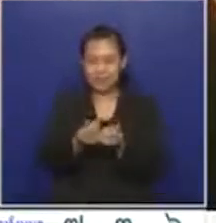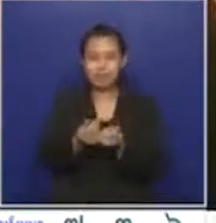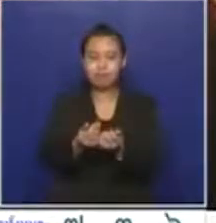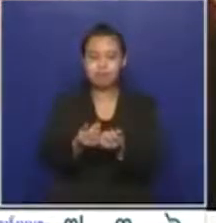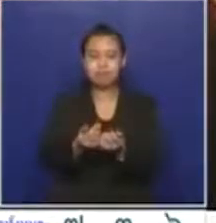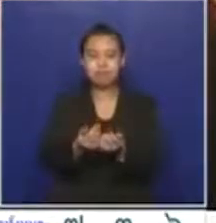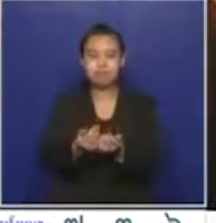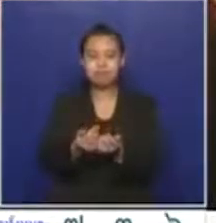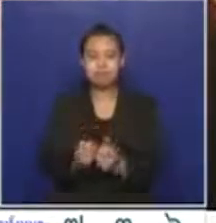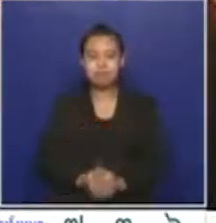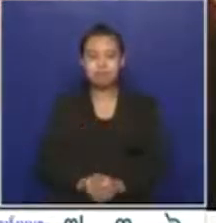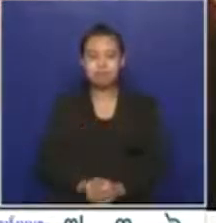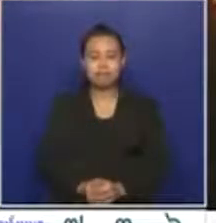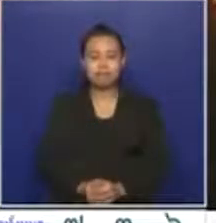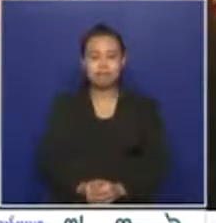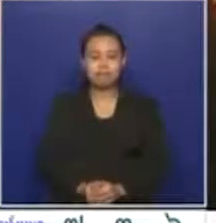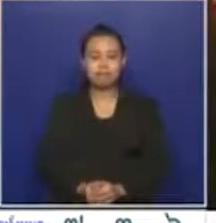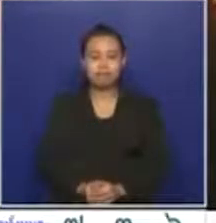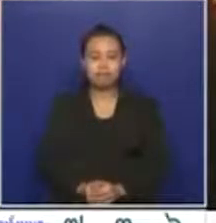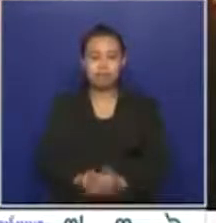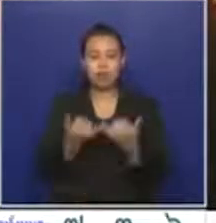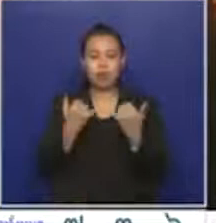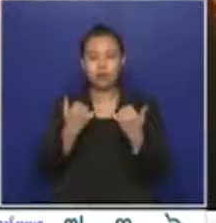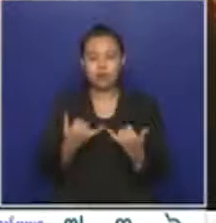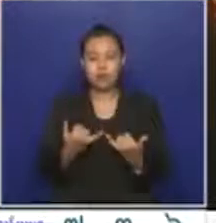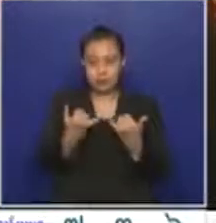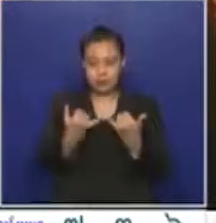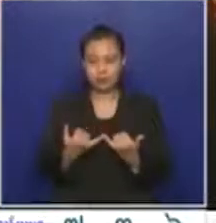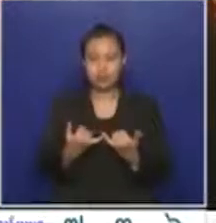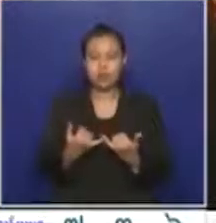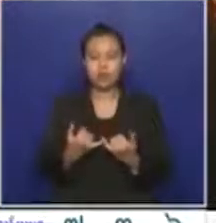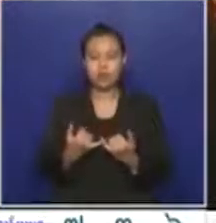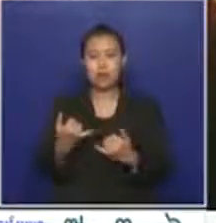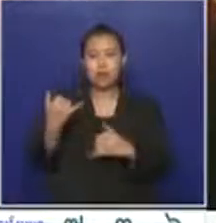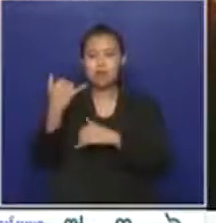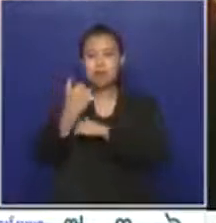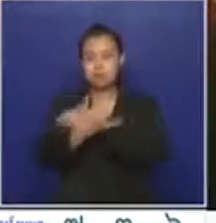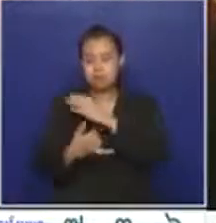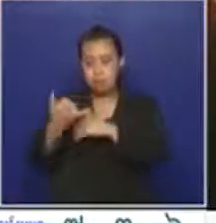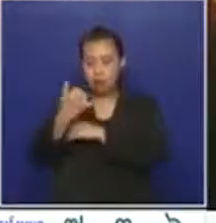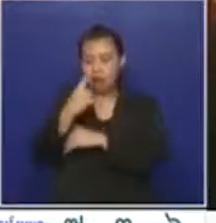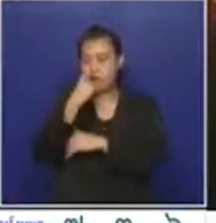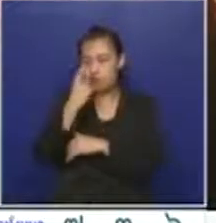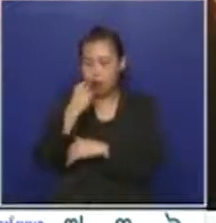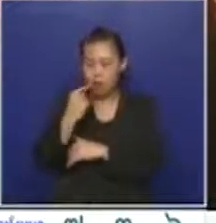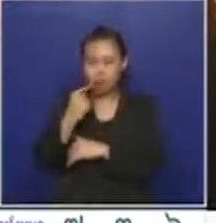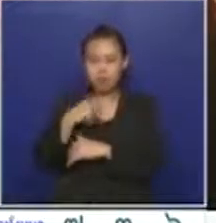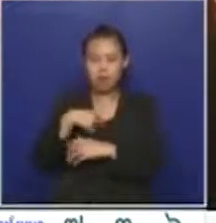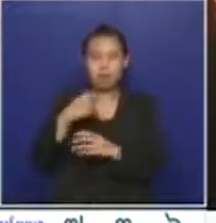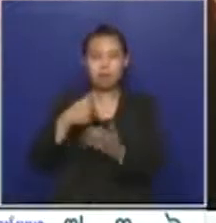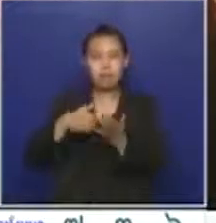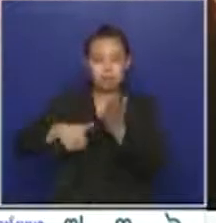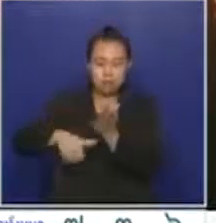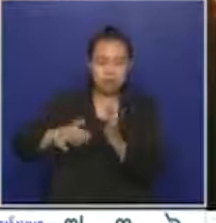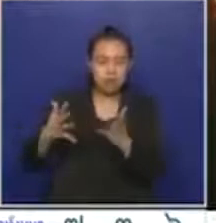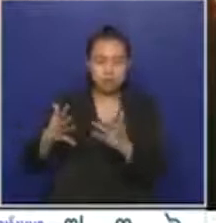ากเป็นที่ปฏิเสธไม่ได้ครับว่าในปัจจุบันเรามีคนต่างประเทศที่หลบเลี่ยงภาษีแล้วก็นำเงินที่เกิดจ